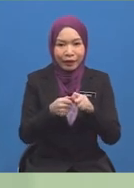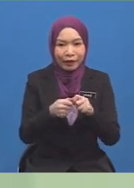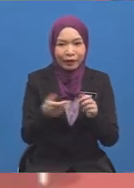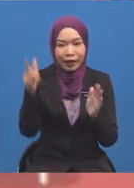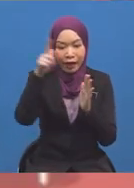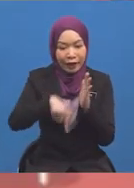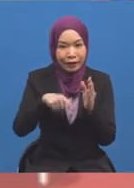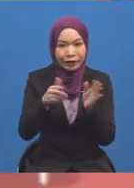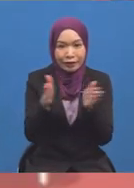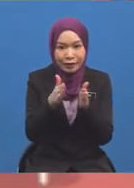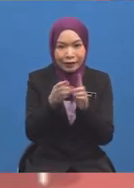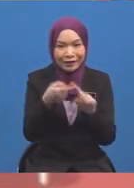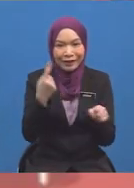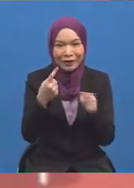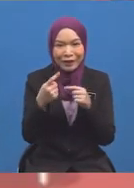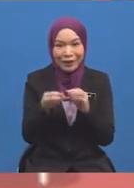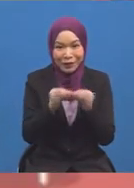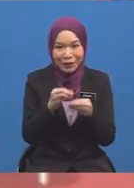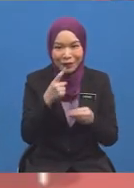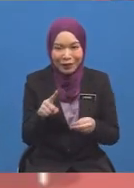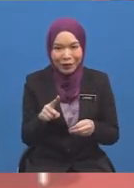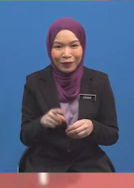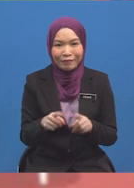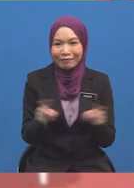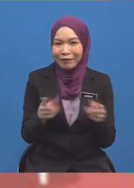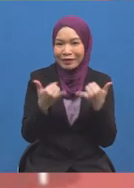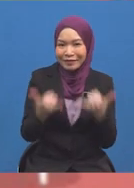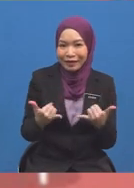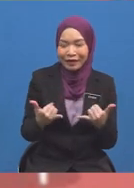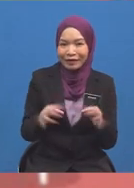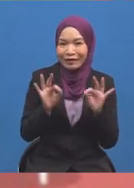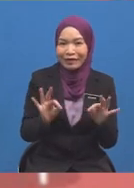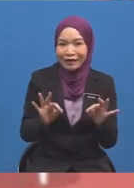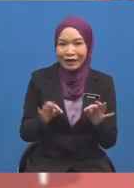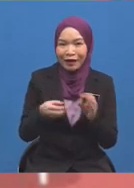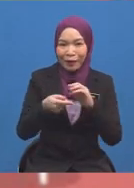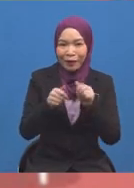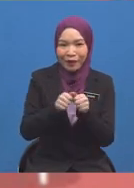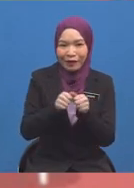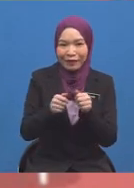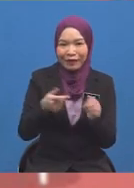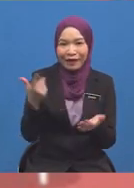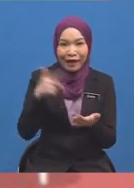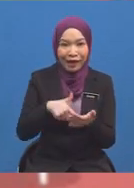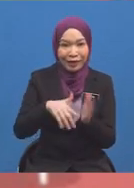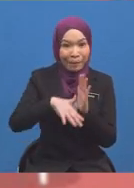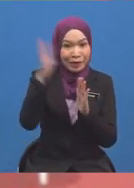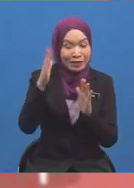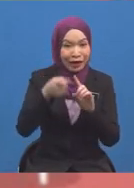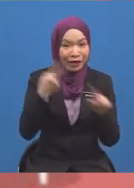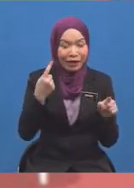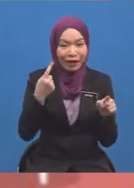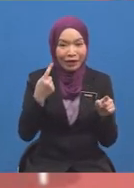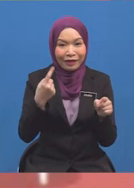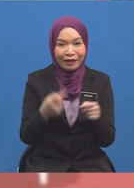penyebut sekarang apabila pengangkut lebih besar daripada menyebut kita Panggil